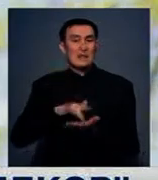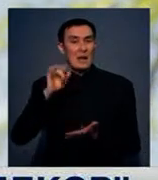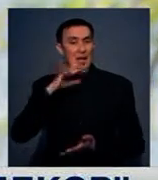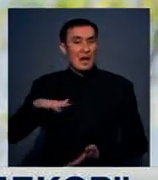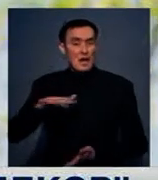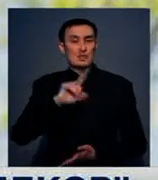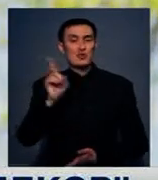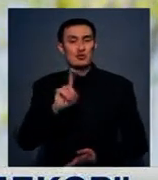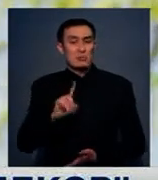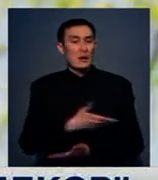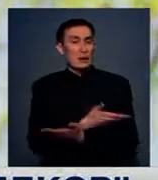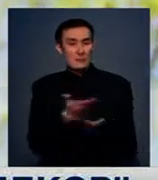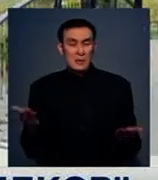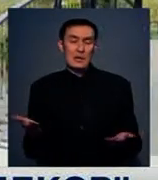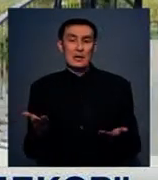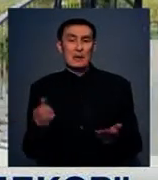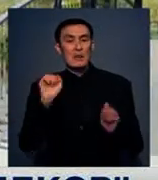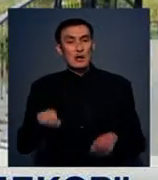Азии, чтобы они